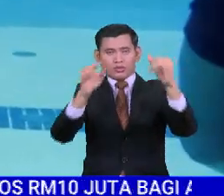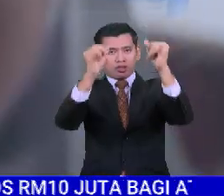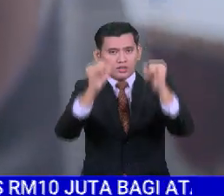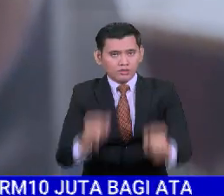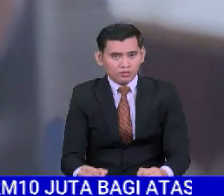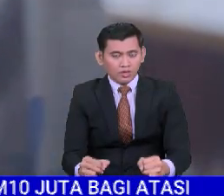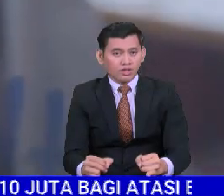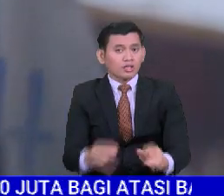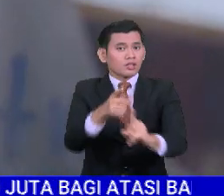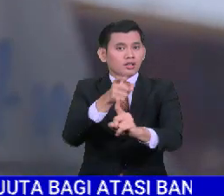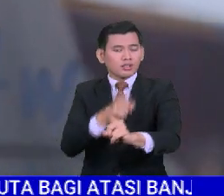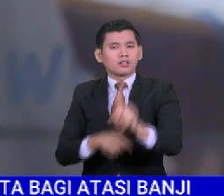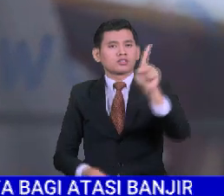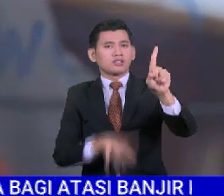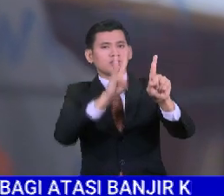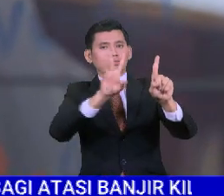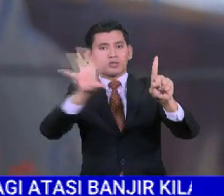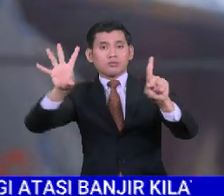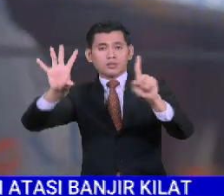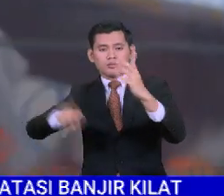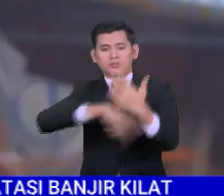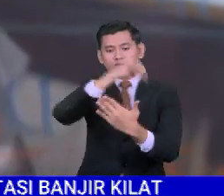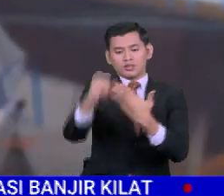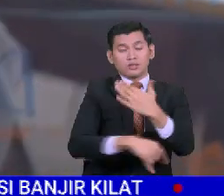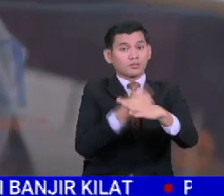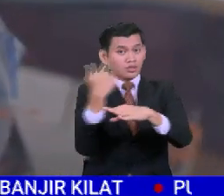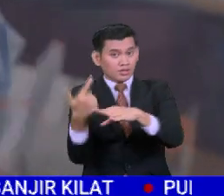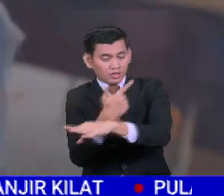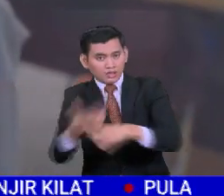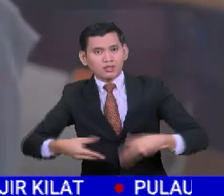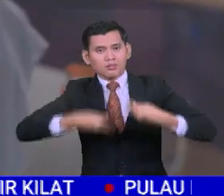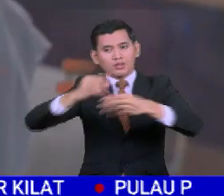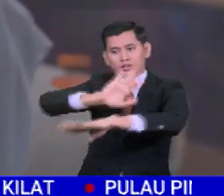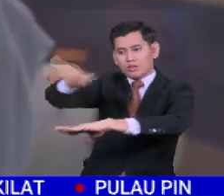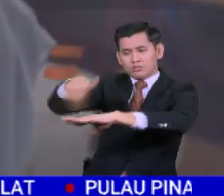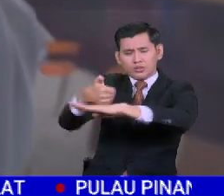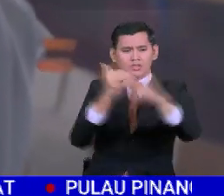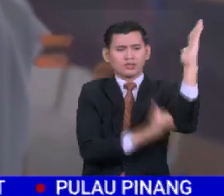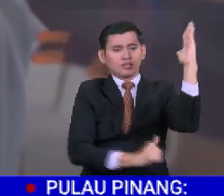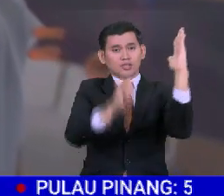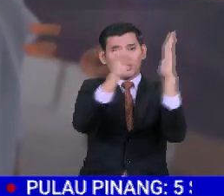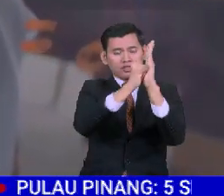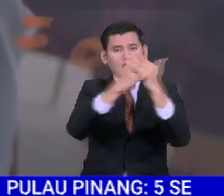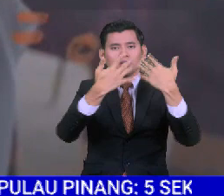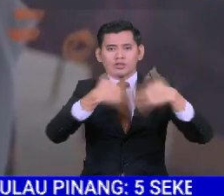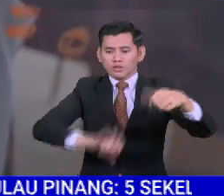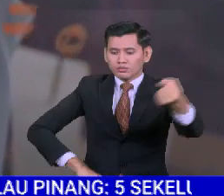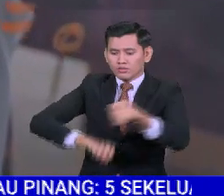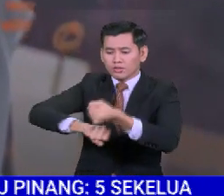menerusi 165 program latihan yang ditawarkan. Sejak ditubuhkan, agensi berkenaan telah memperkasa kehidupan